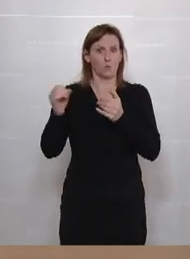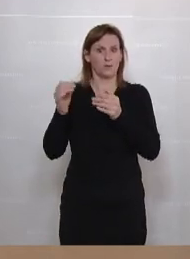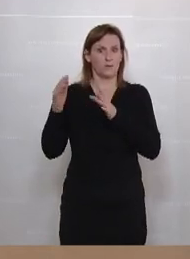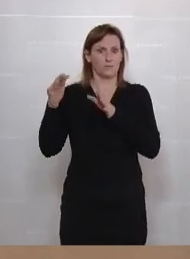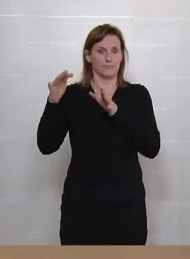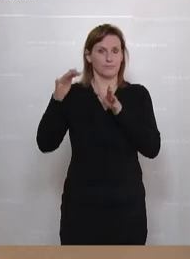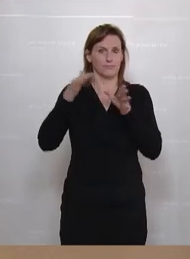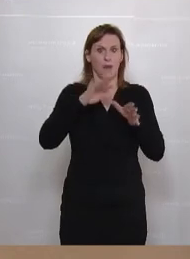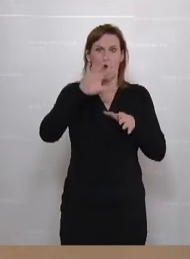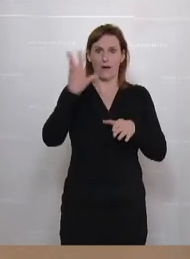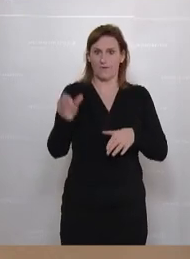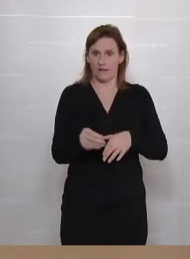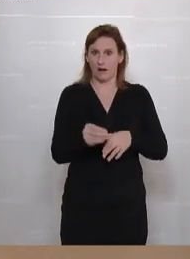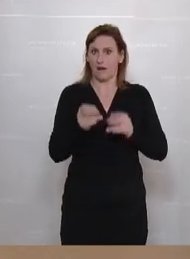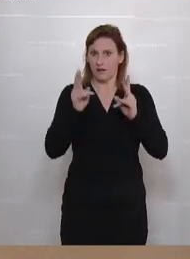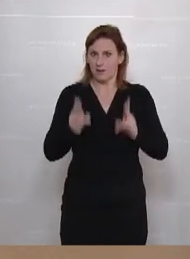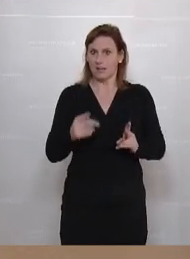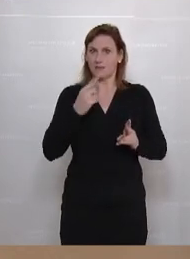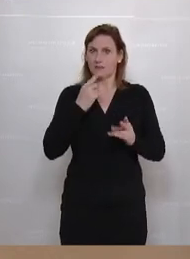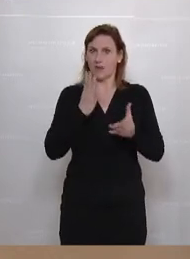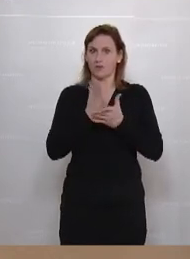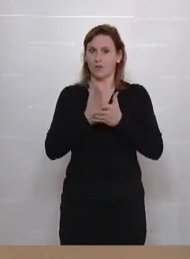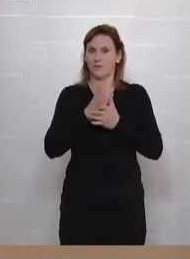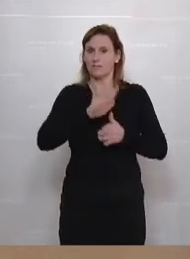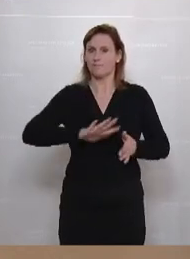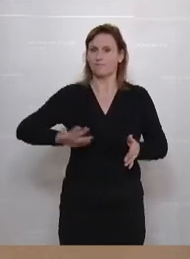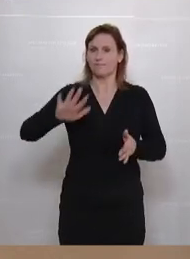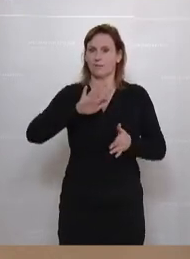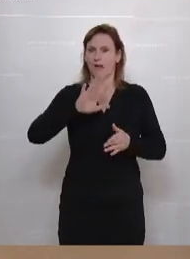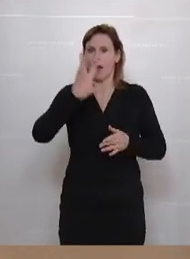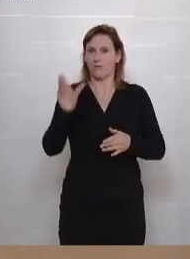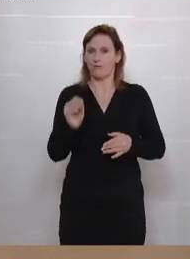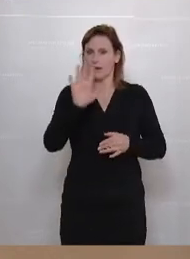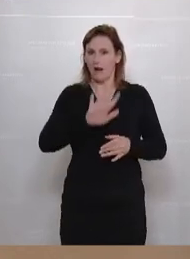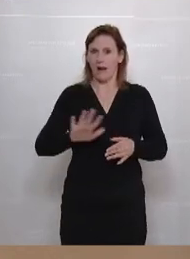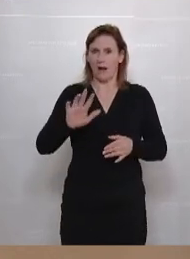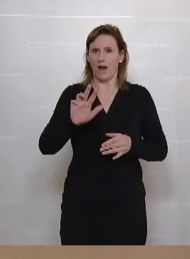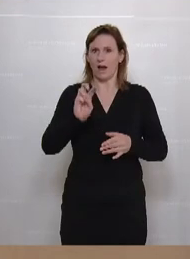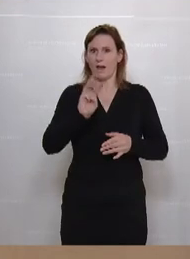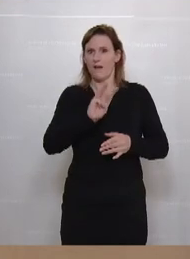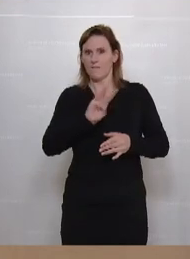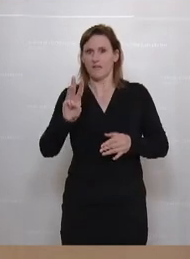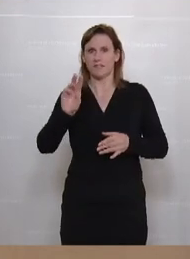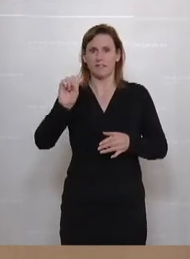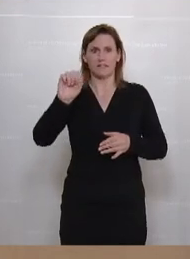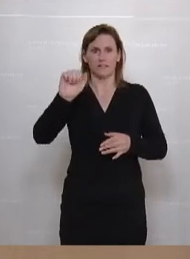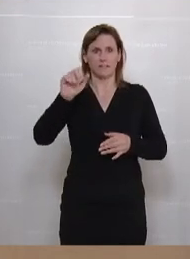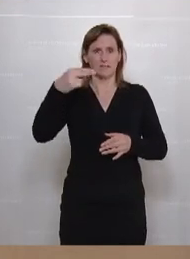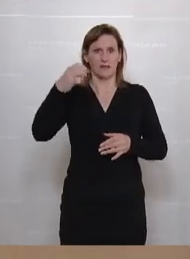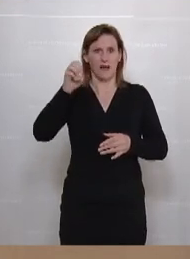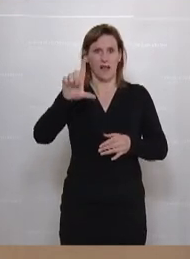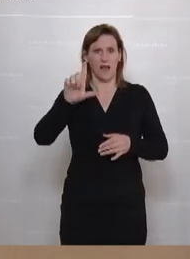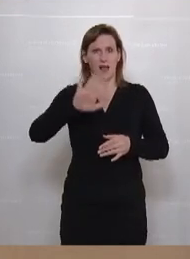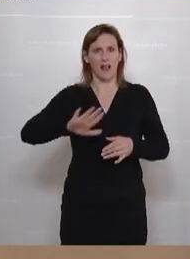verlegen. Sie haben es ja richtig genannt. Wir haben ein Ballungszentrum, wenn man so will, im Westen, in der Sahelzone,